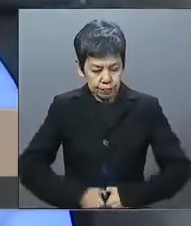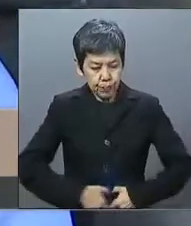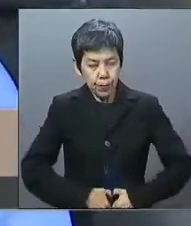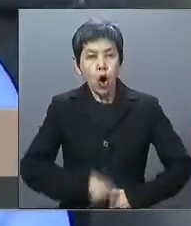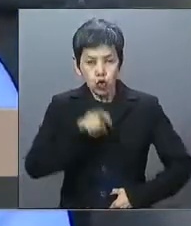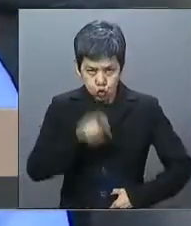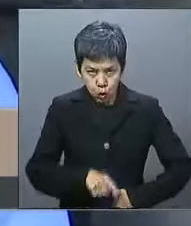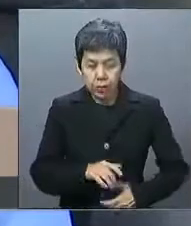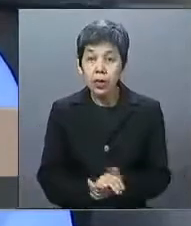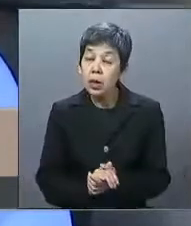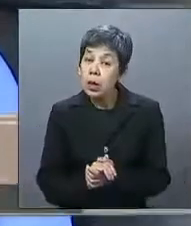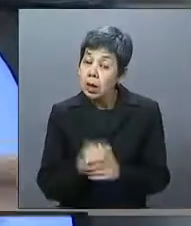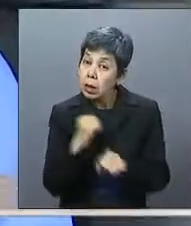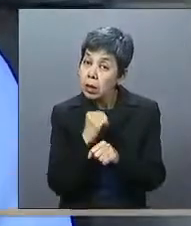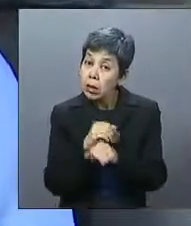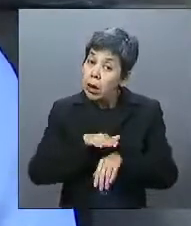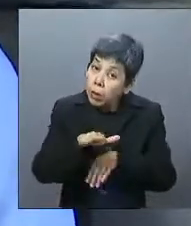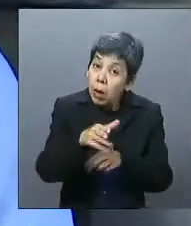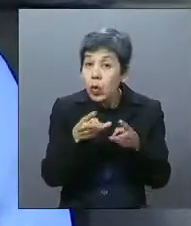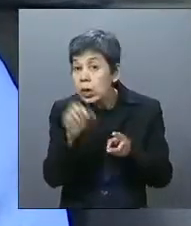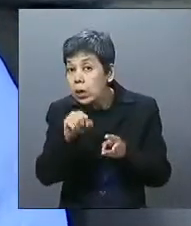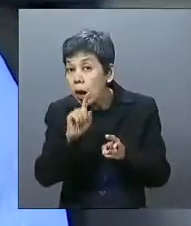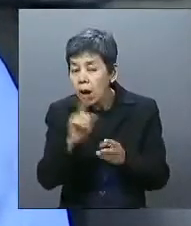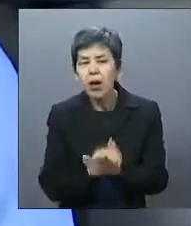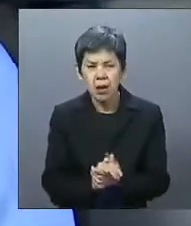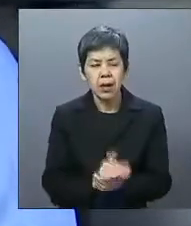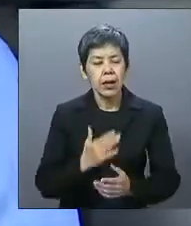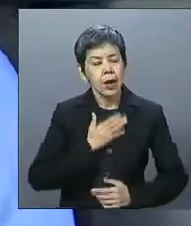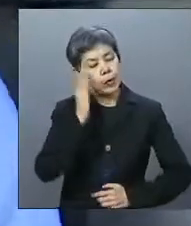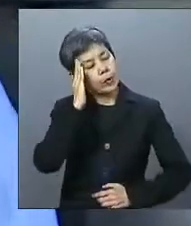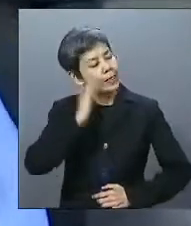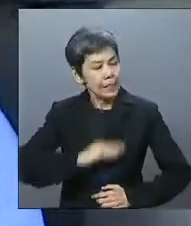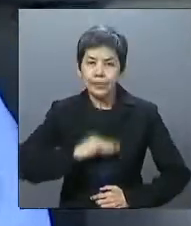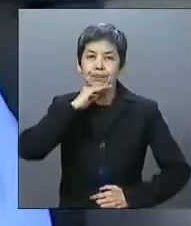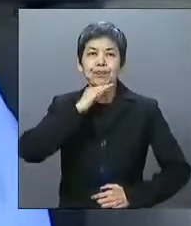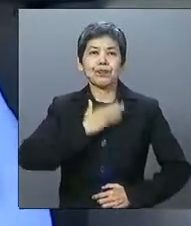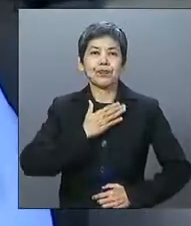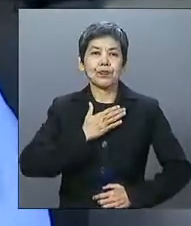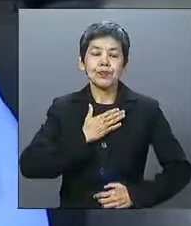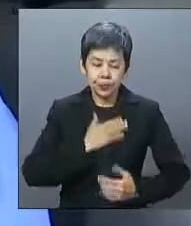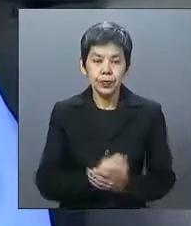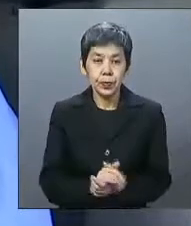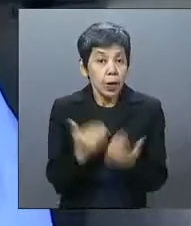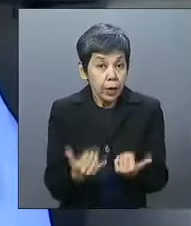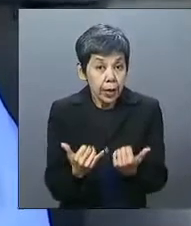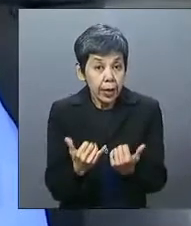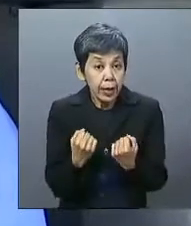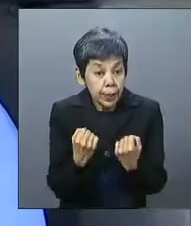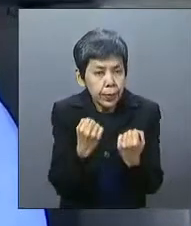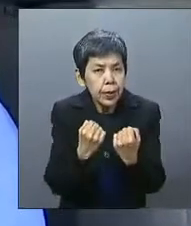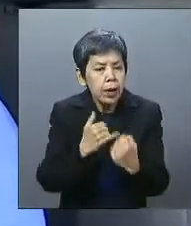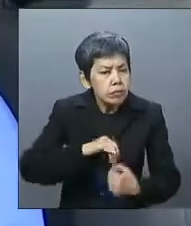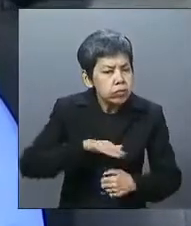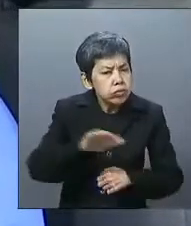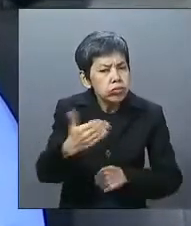แล้วเตรียมความพร้อมในการเดินทางยังไงอะไรอย่างเงี้ยครับ โอ้พักผ่อนเพียงพอครับ แล้ววันนี้ขับประมาณกี่เที่ยวต่